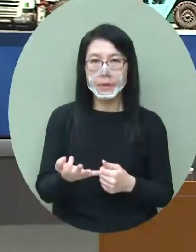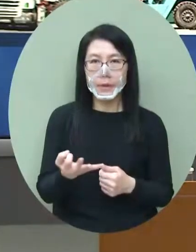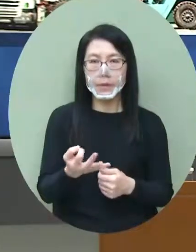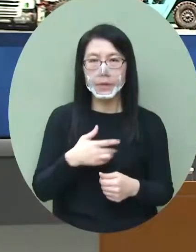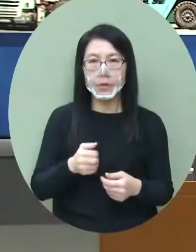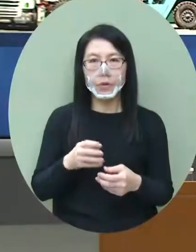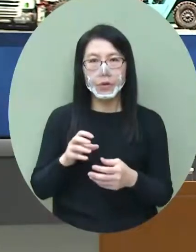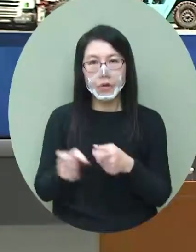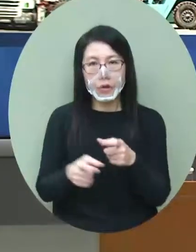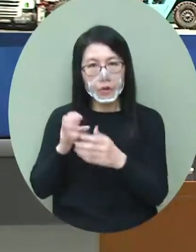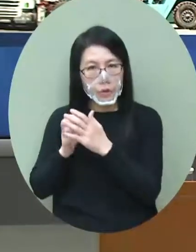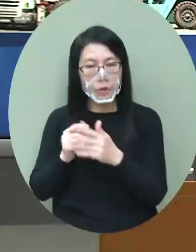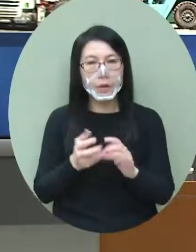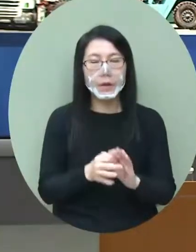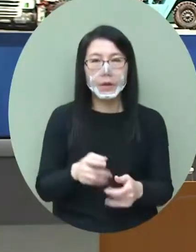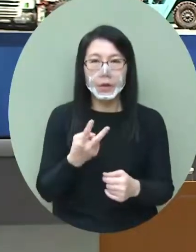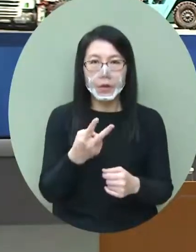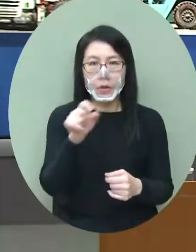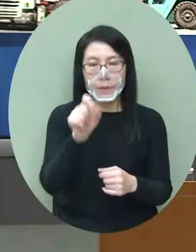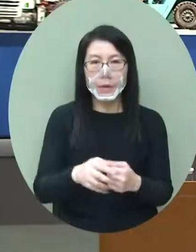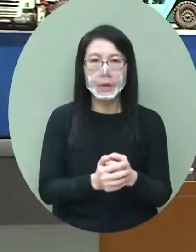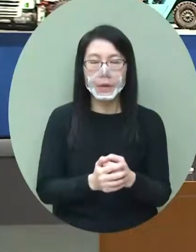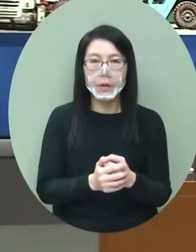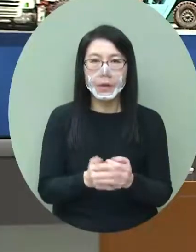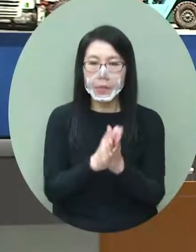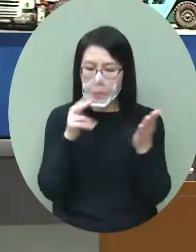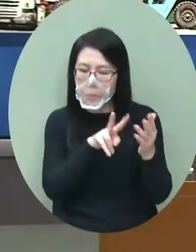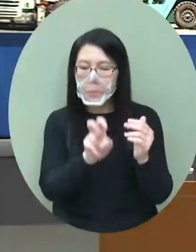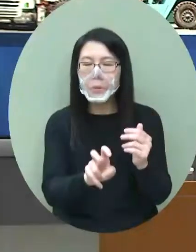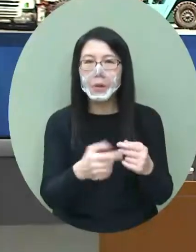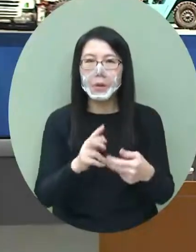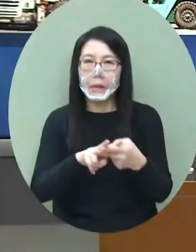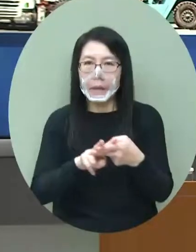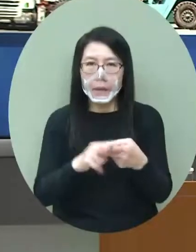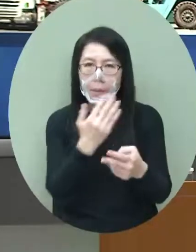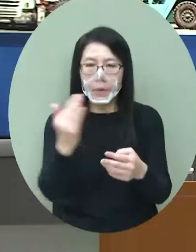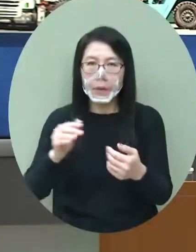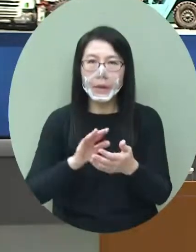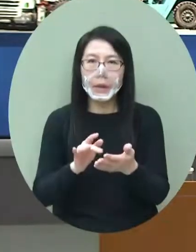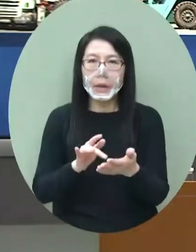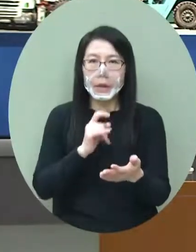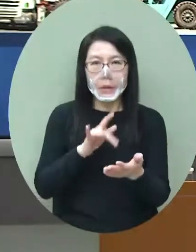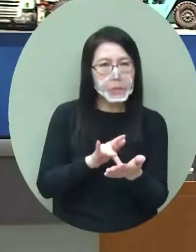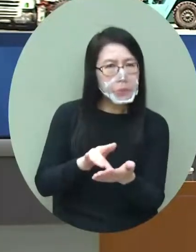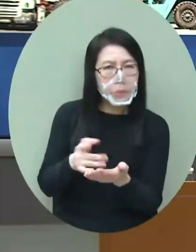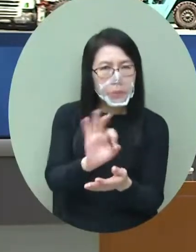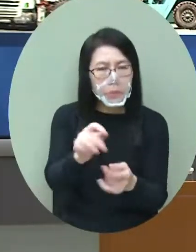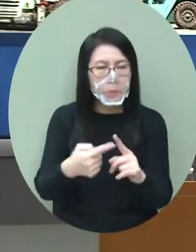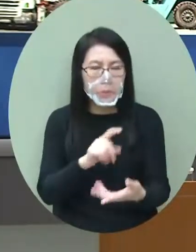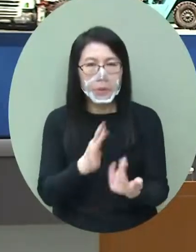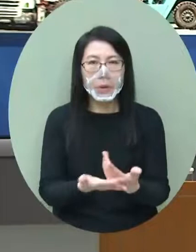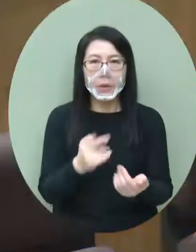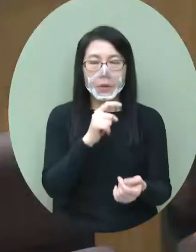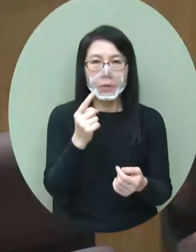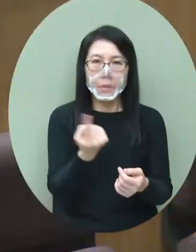三位您好，我是商业电台的，我想问两个问题，一个呢就是呢，其他的报馆发现呢，就是在鸭脖旁边的设施呢有空